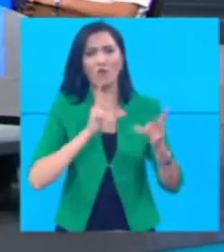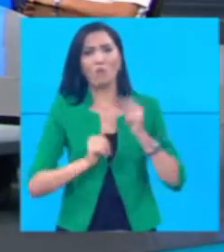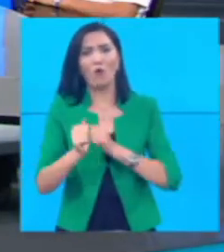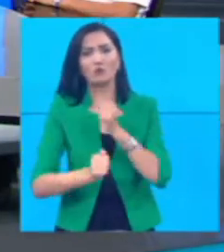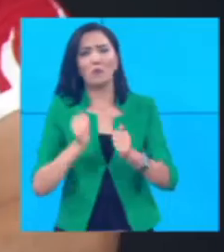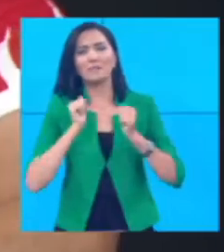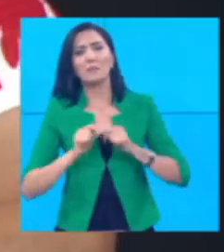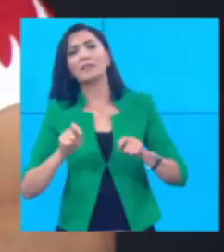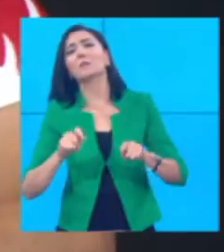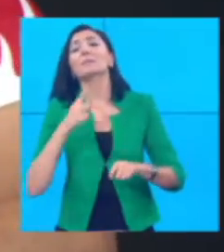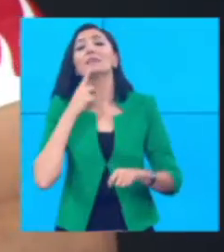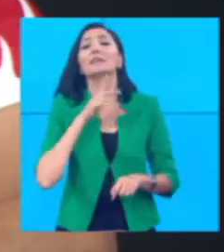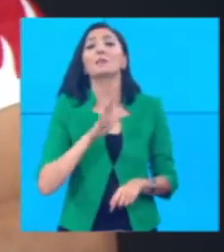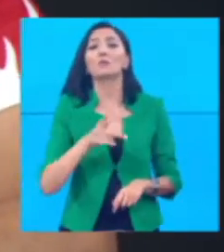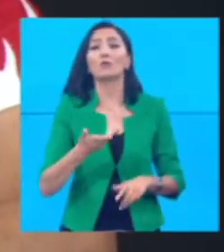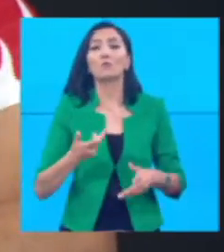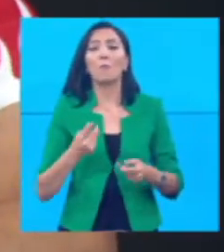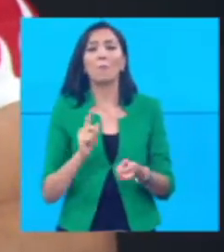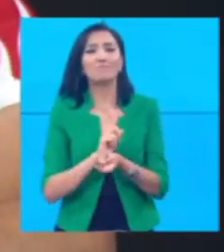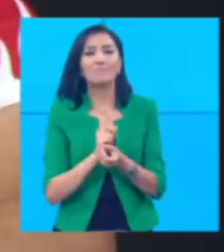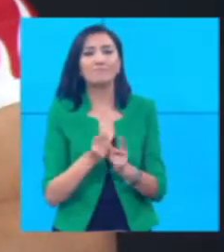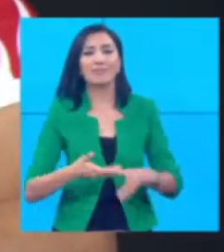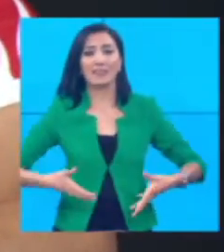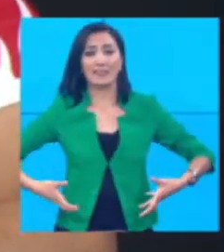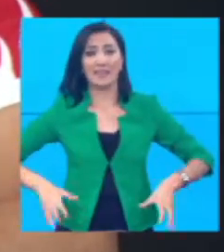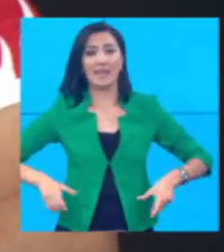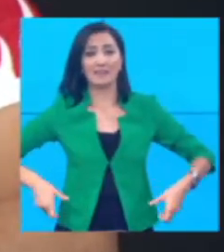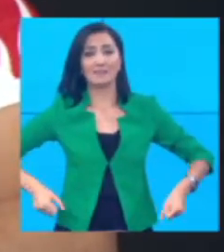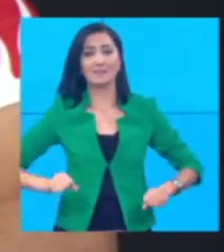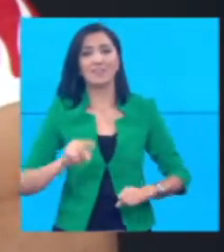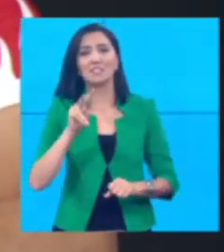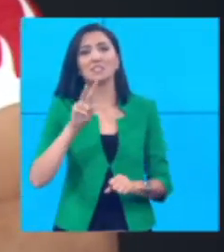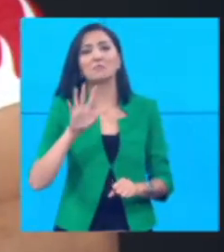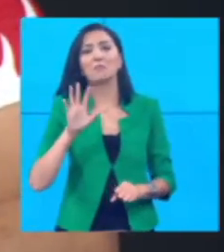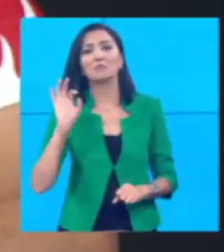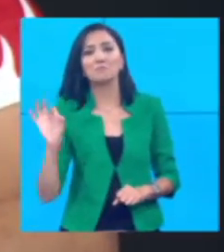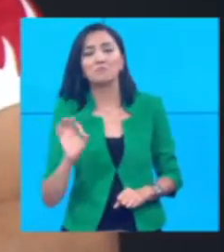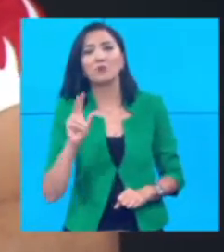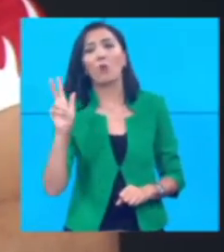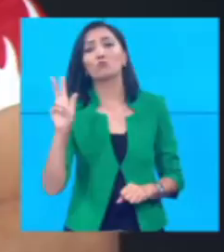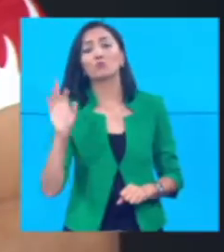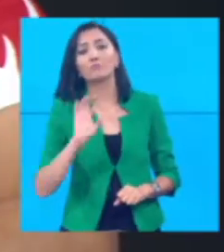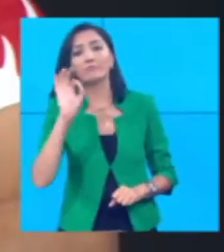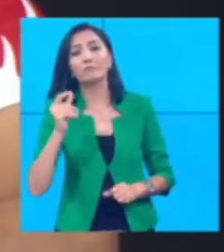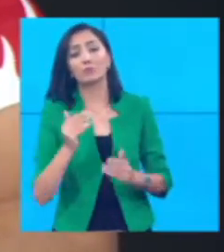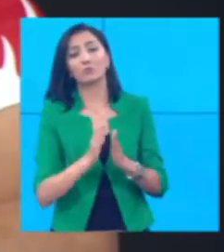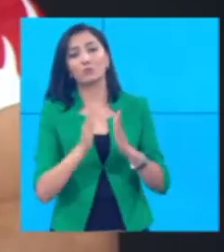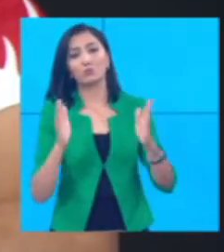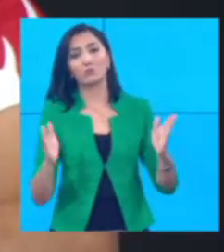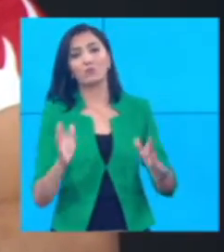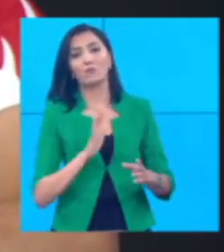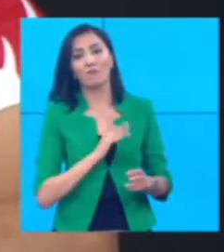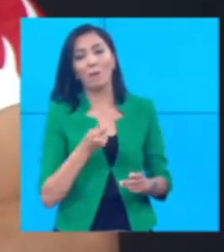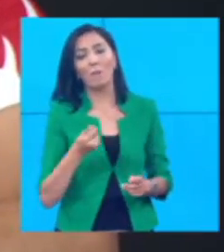forma giyip koşup antrenmanı yapayım diyemiyorsun. Kullandığımız tekerlek sandalye yani 25 bin, 30 bin TL gibi bir şeyleri